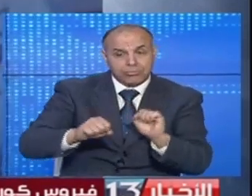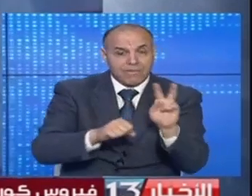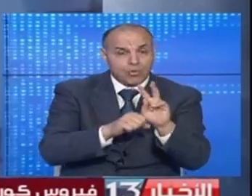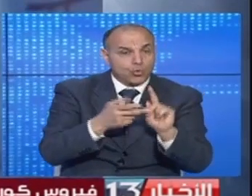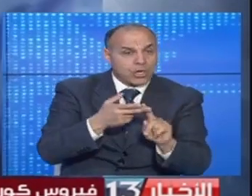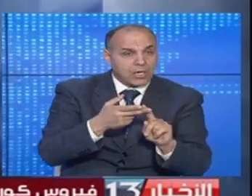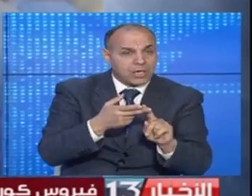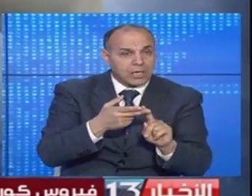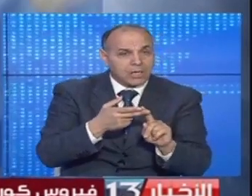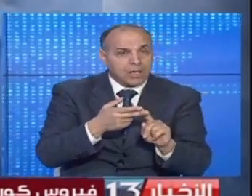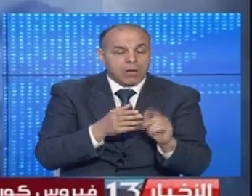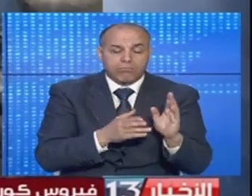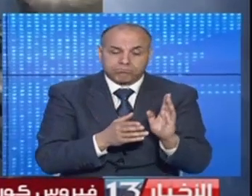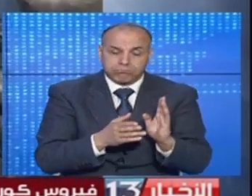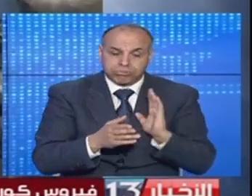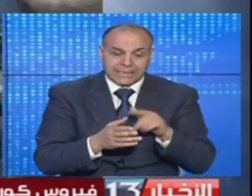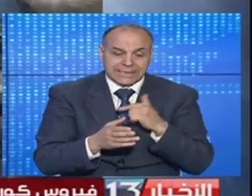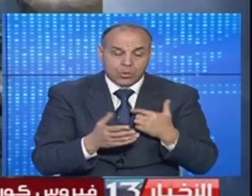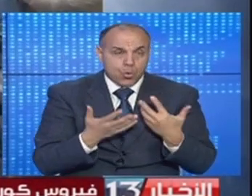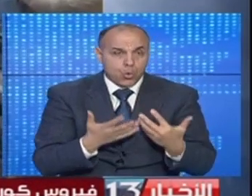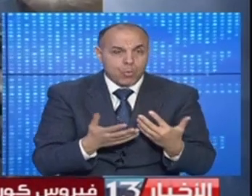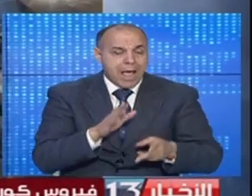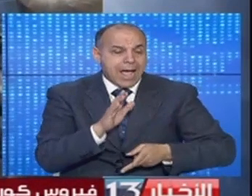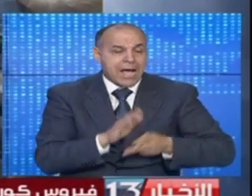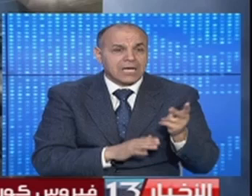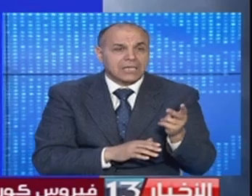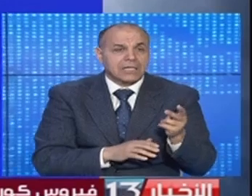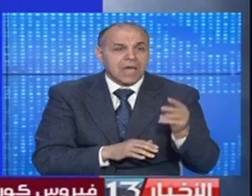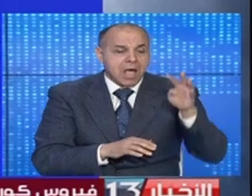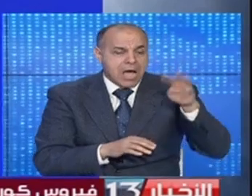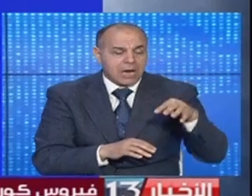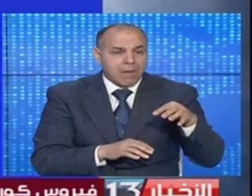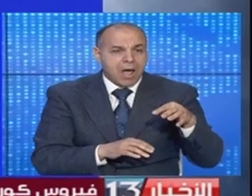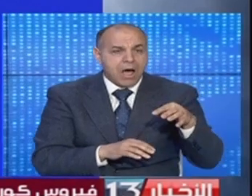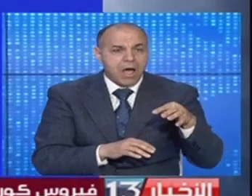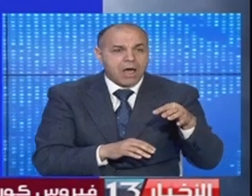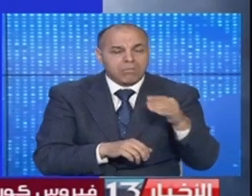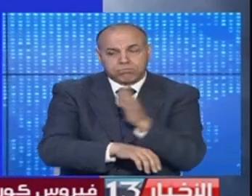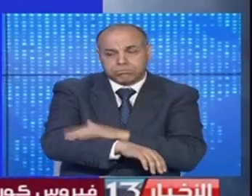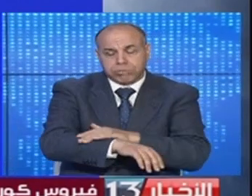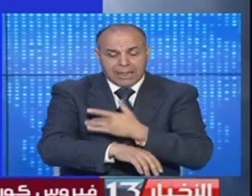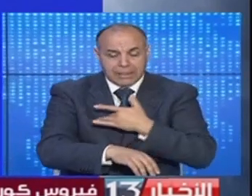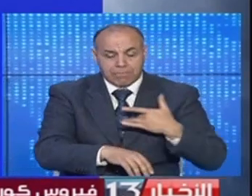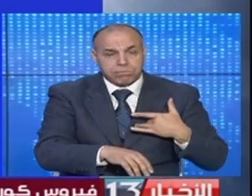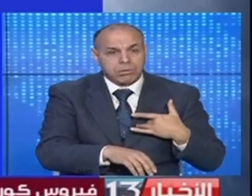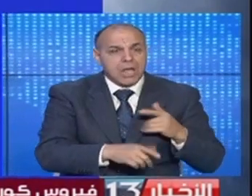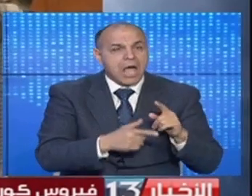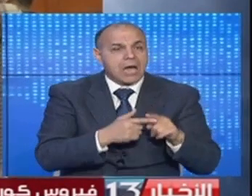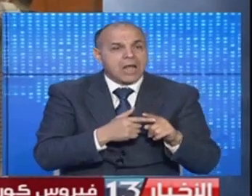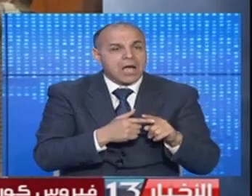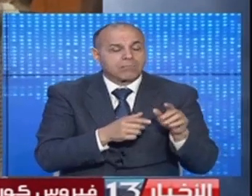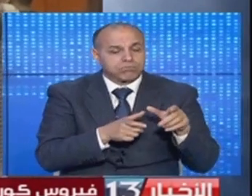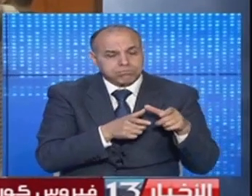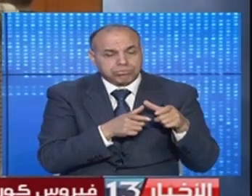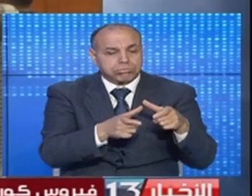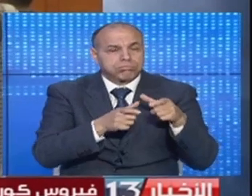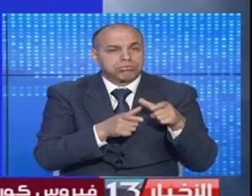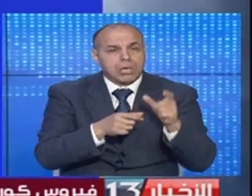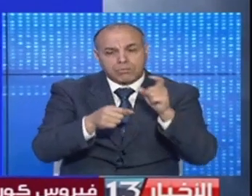ارسلت القوات المسلحه الصينيه اكثر من اربعه الاف فرد من المهنيين الطبيين على ثلاث دفعات